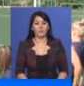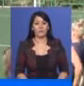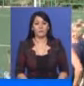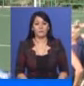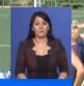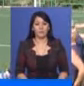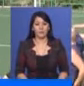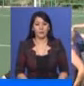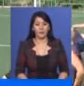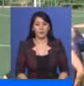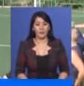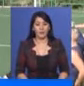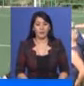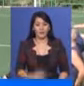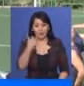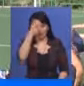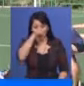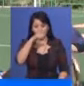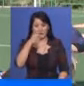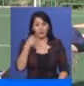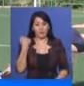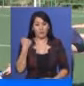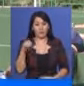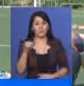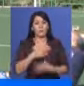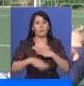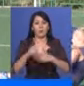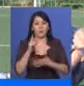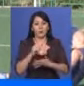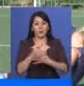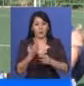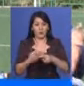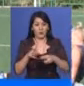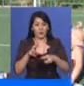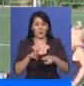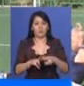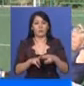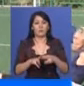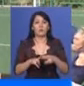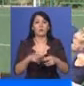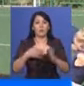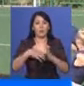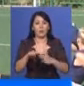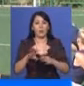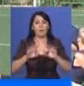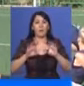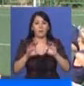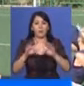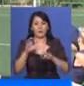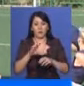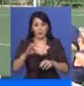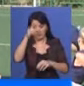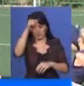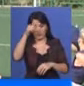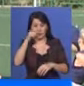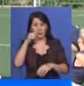стоит попасть в призы. Биыл жүлделі орындардан көріну міндеті тұр. Ел ішіндегі жағдай оңалса, волейбол ойындары қыркүйекте